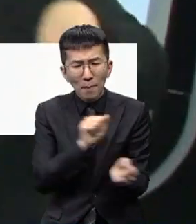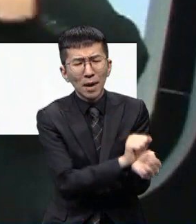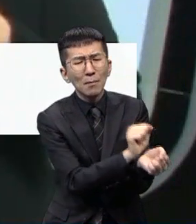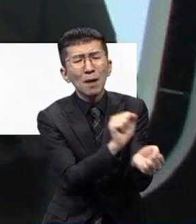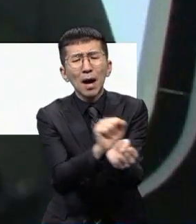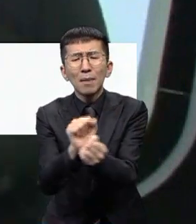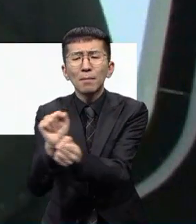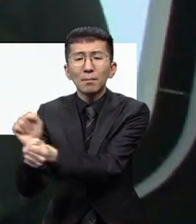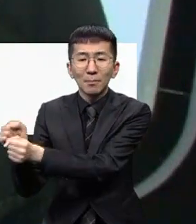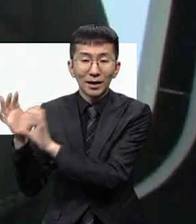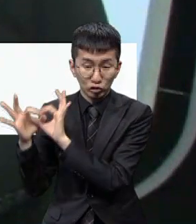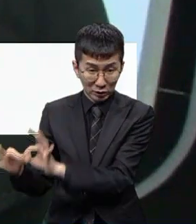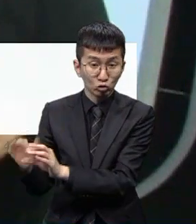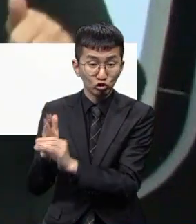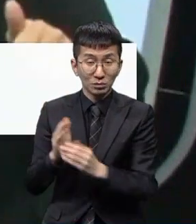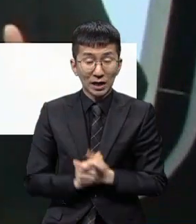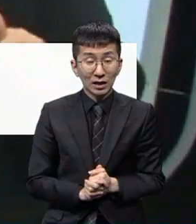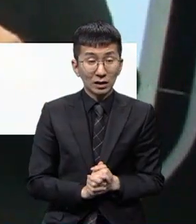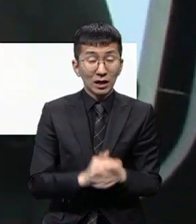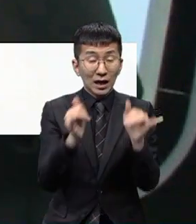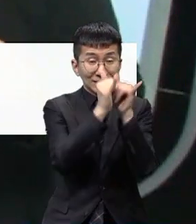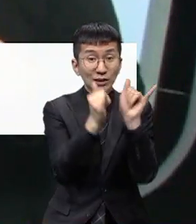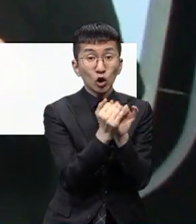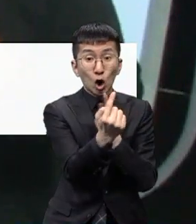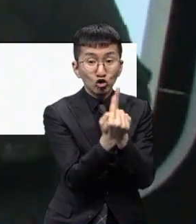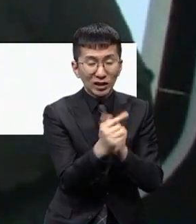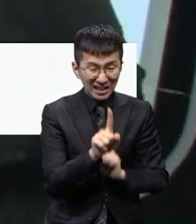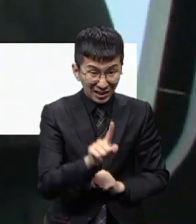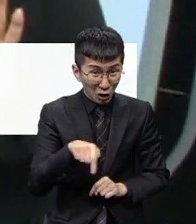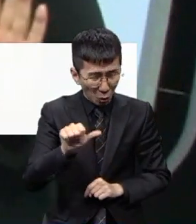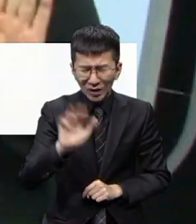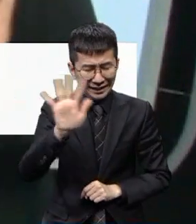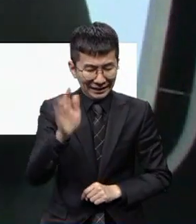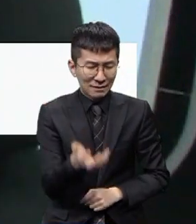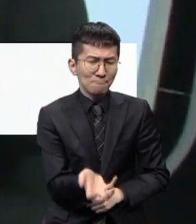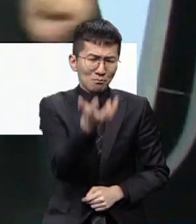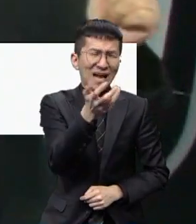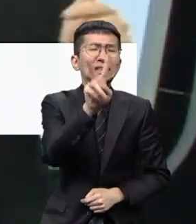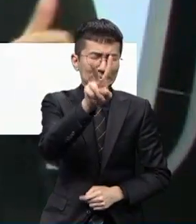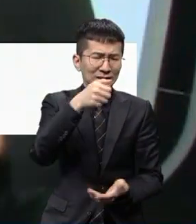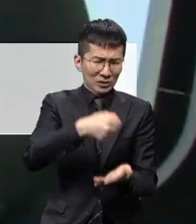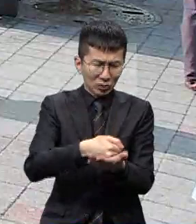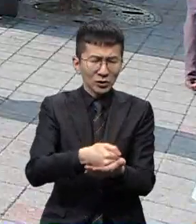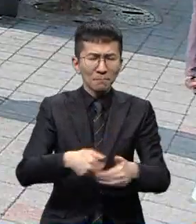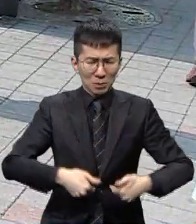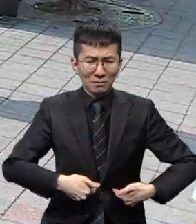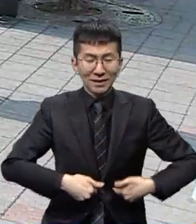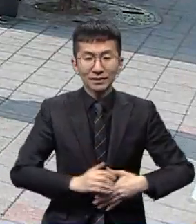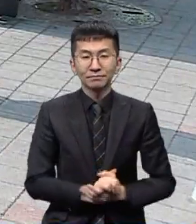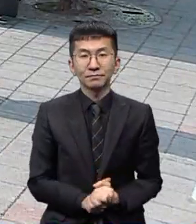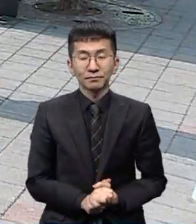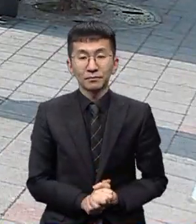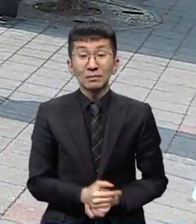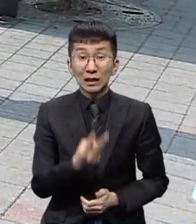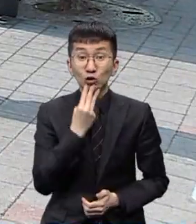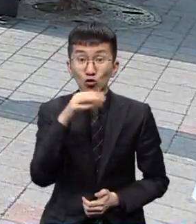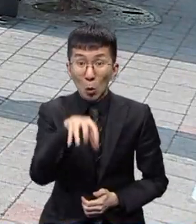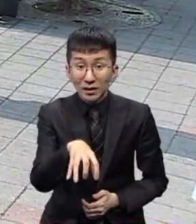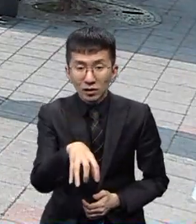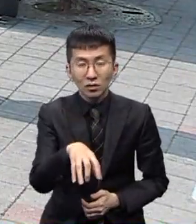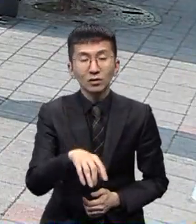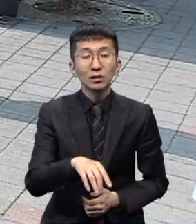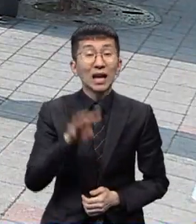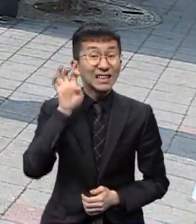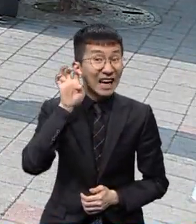있습니다. 단계를 격상하여 확산세를 진정시킬 수밖에 없는 상황입니다. 서울에서도